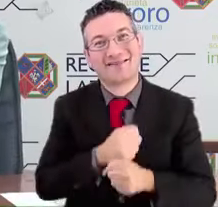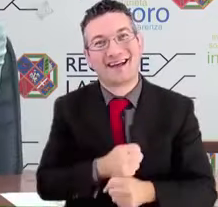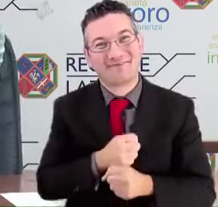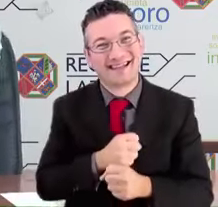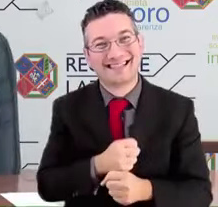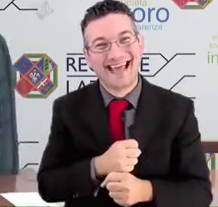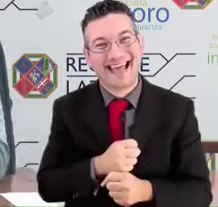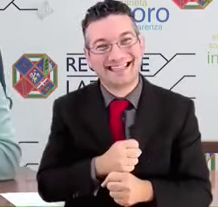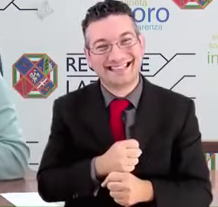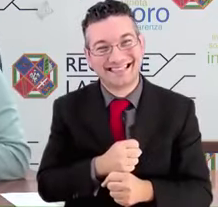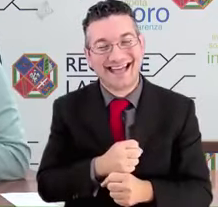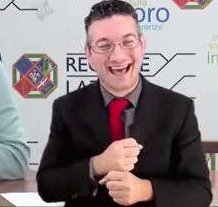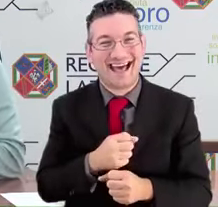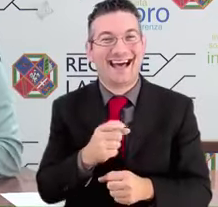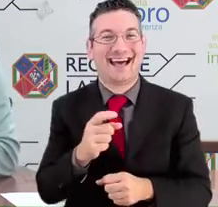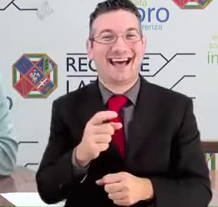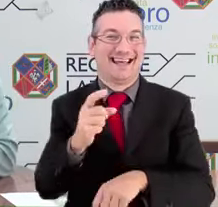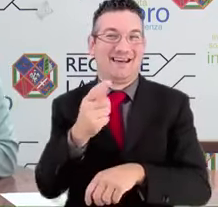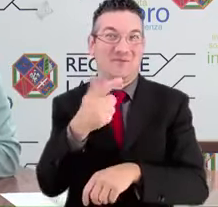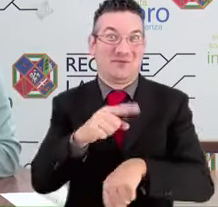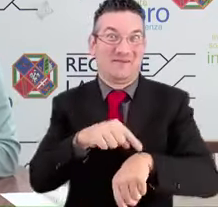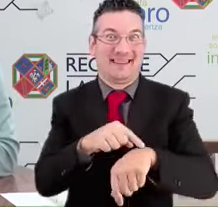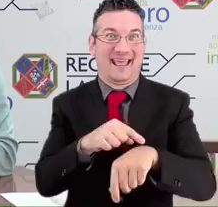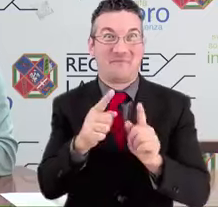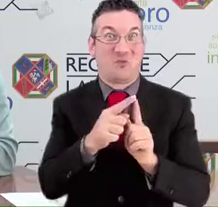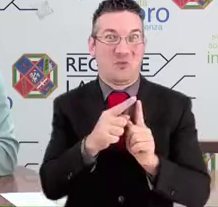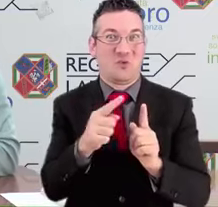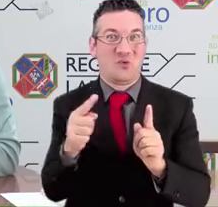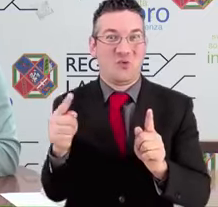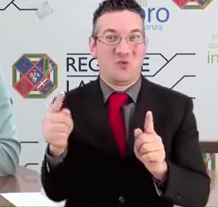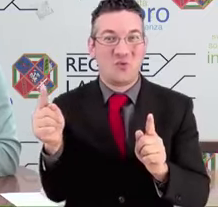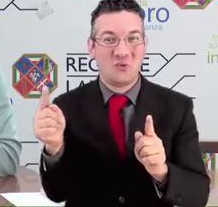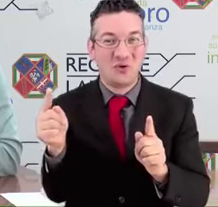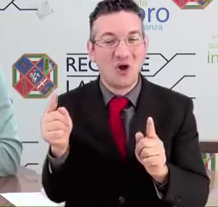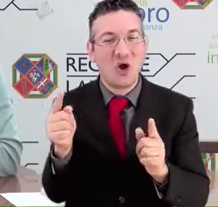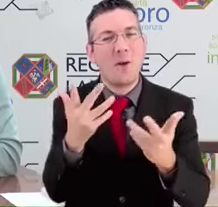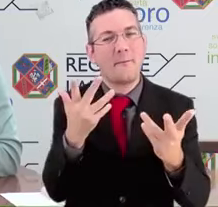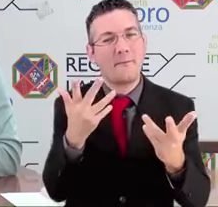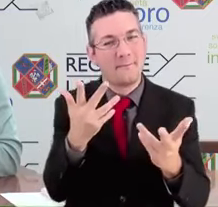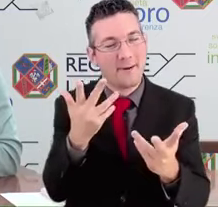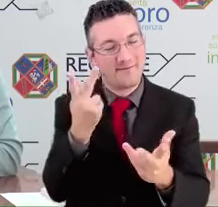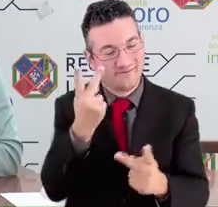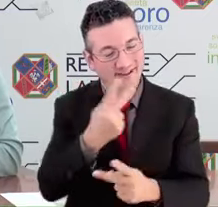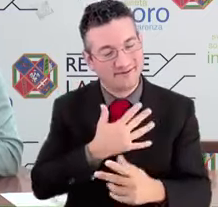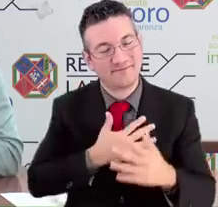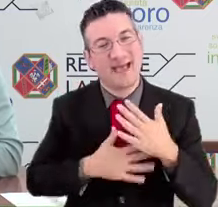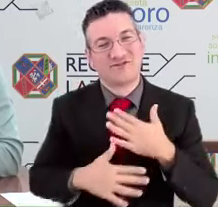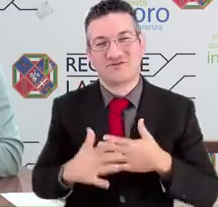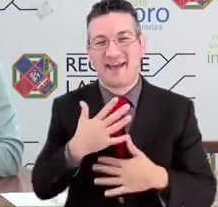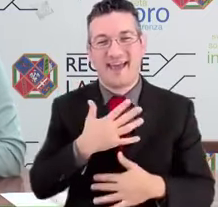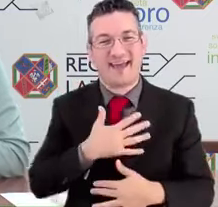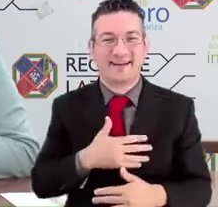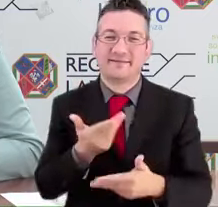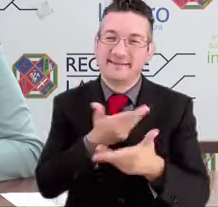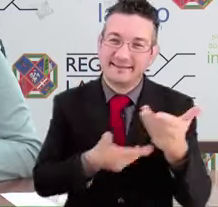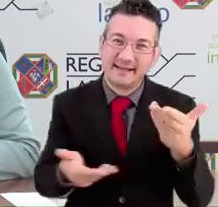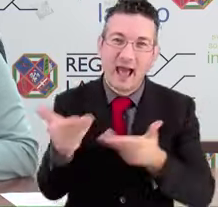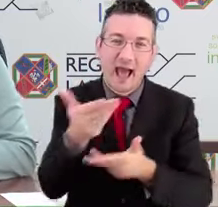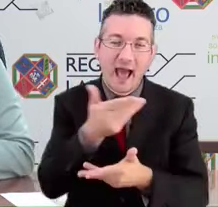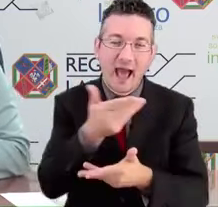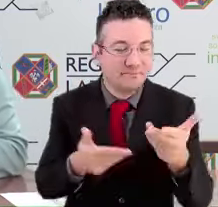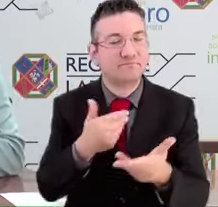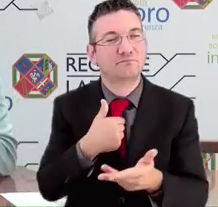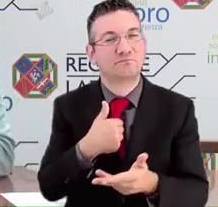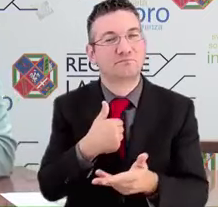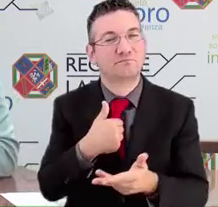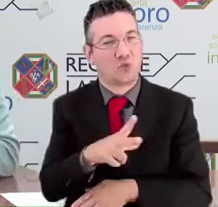siamo stati non siamo stati brevi ma mi ha fatto veramente piacere ed è stato uno scambio proficuo l'ho ritenuto veramente